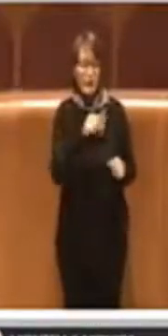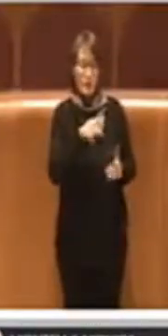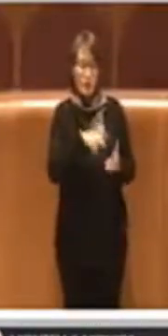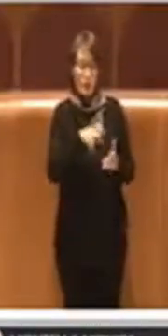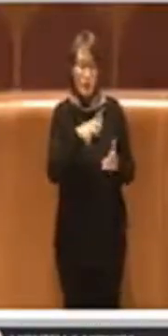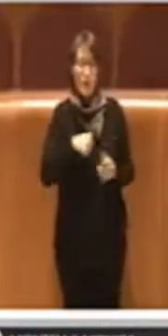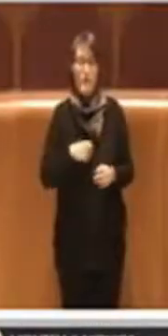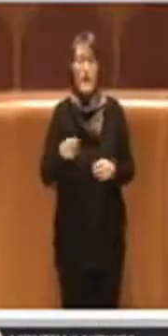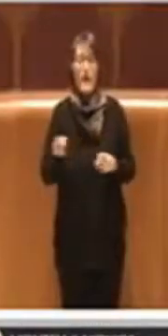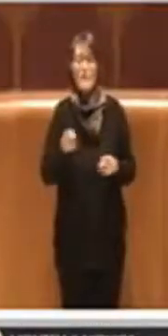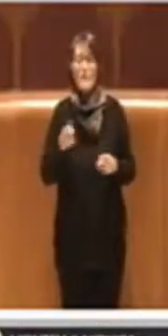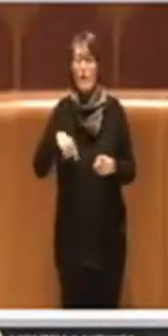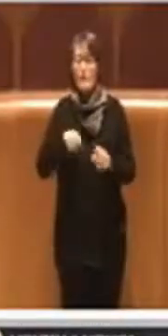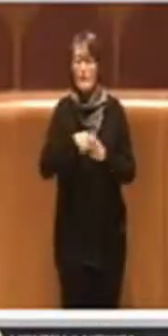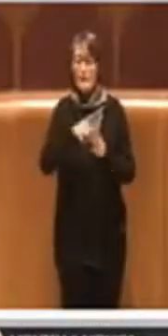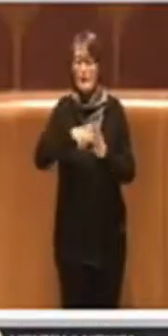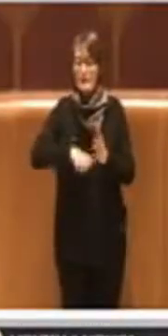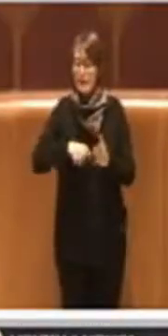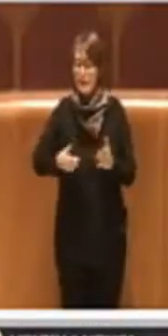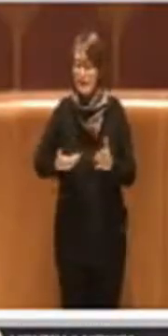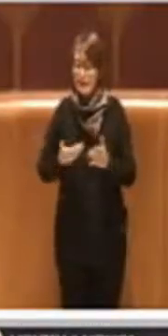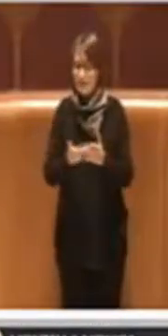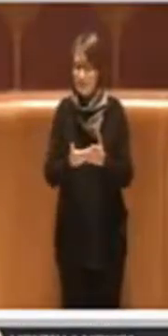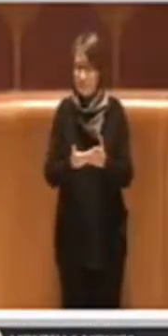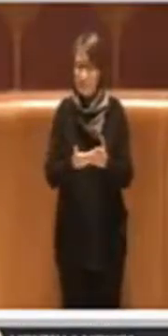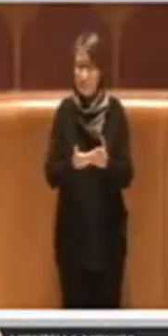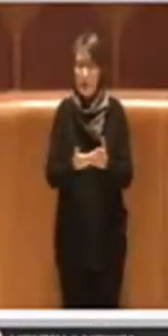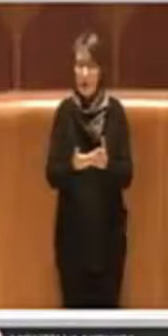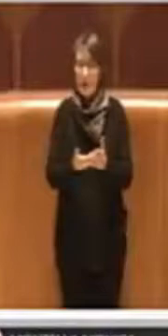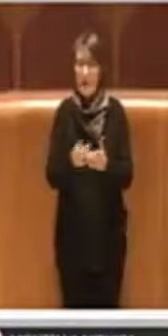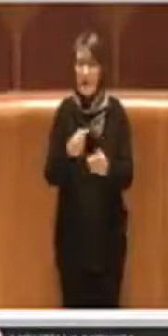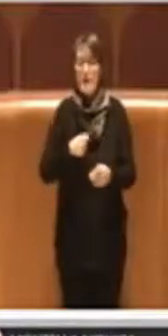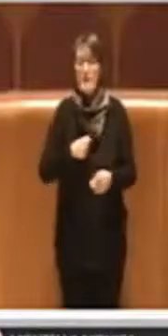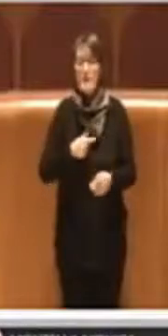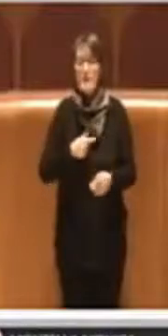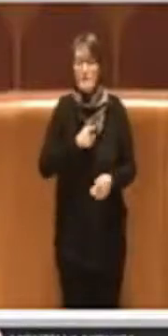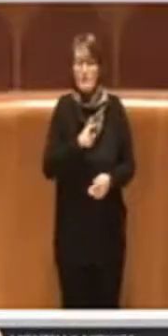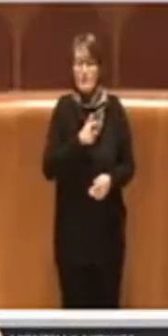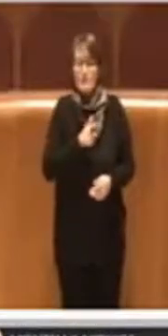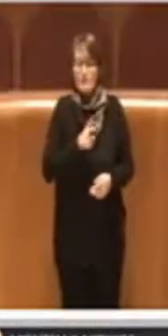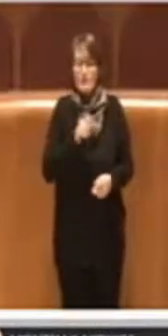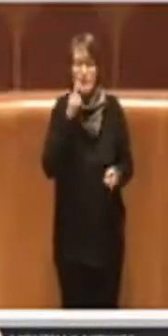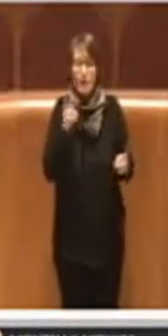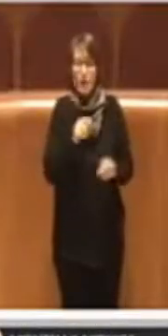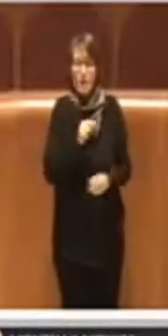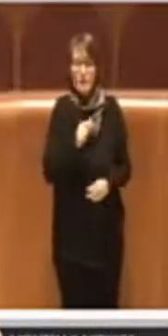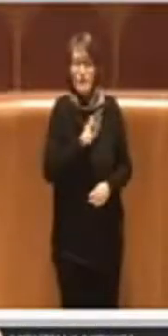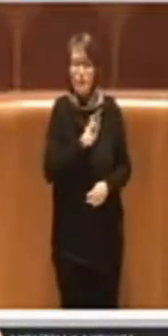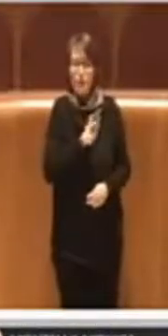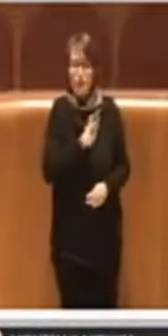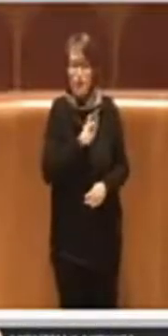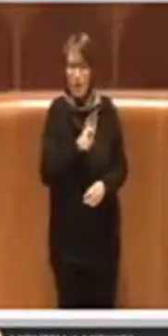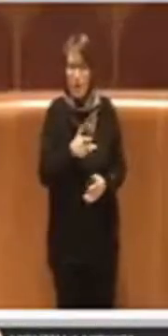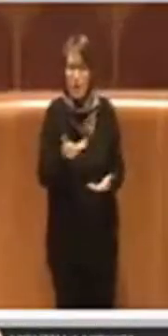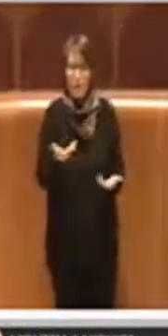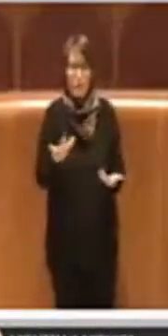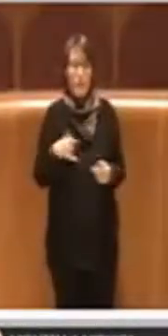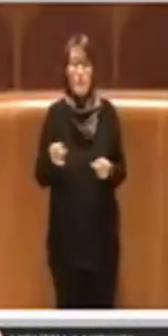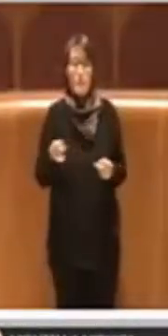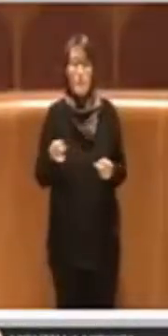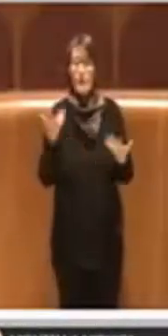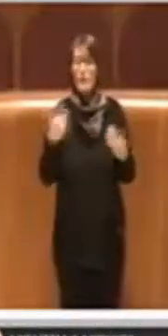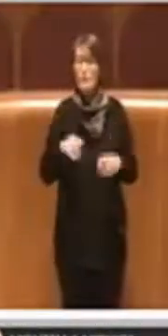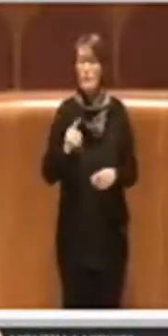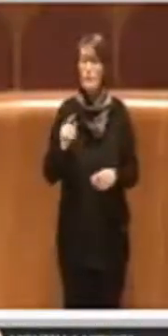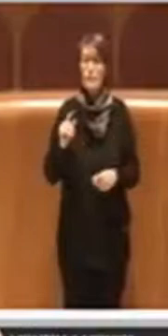quando abbiamo depositato la delibera ci siamo trovati ad incontrarci soltanto io e il Presidente. In quel periodo era un periodo in cui ovviamente eravamo già tutti chiusi in